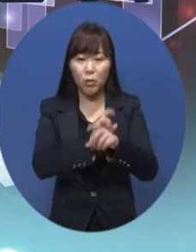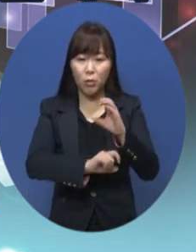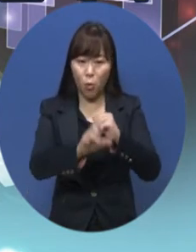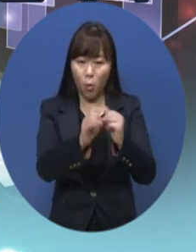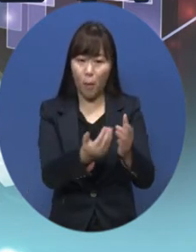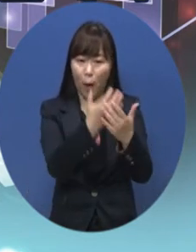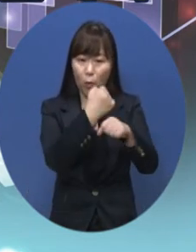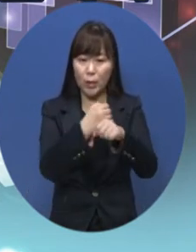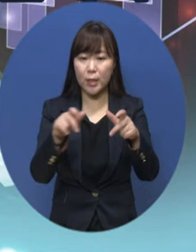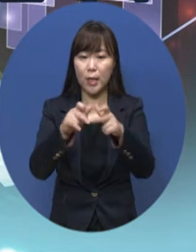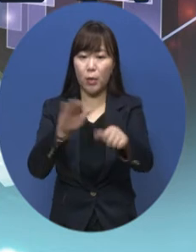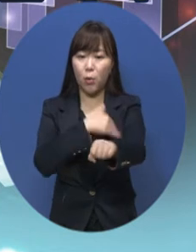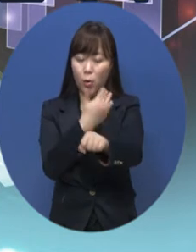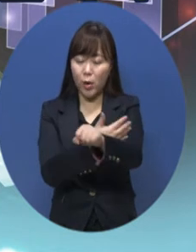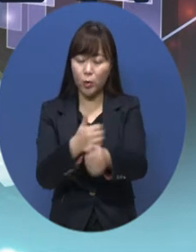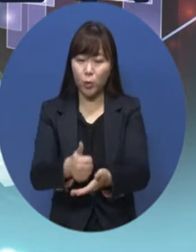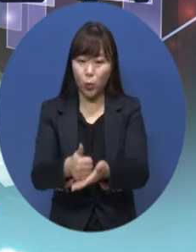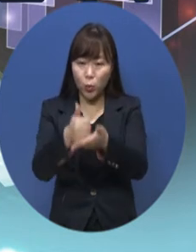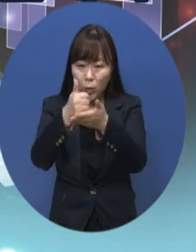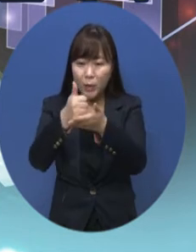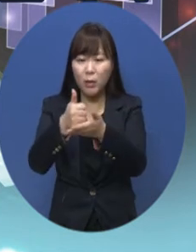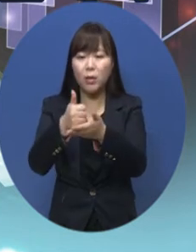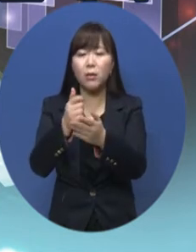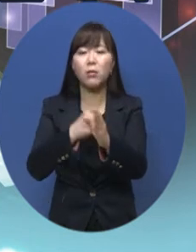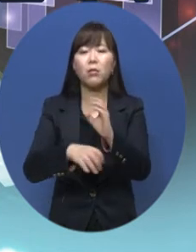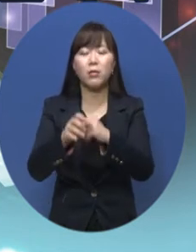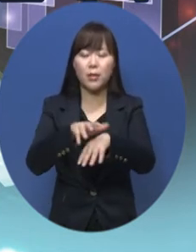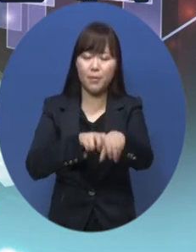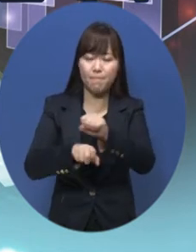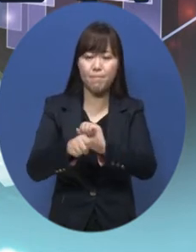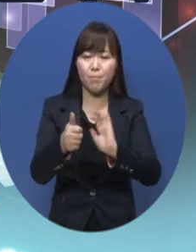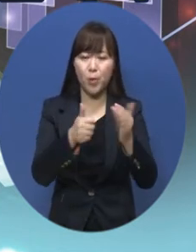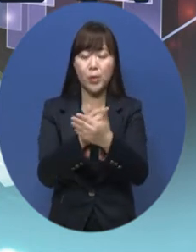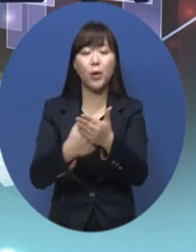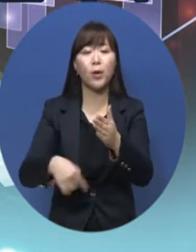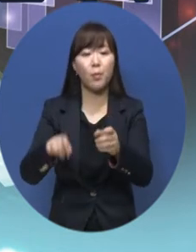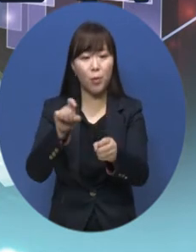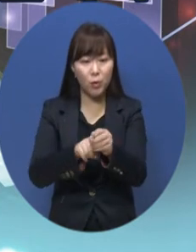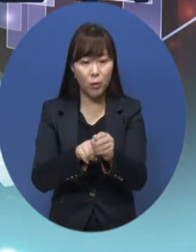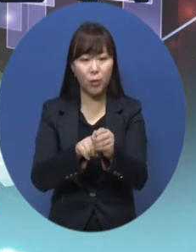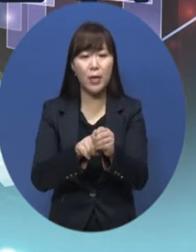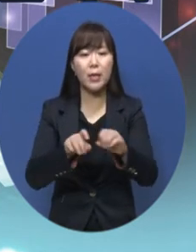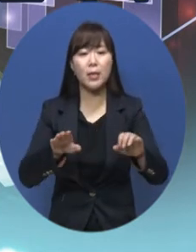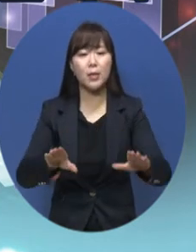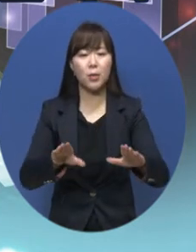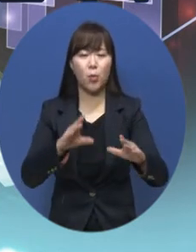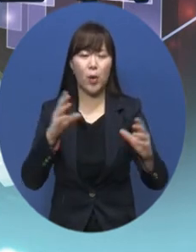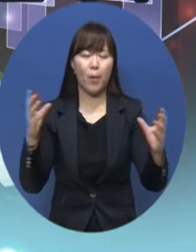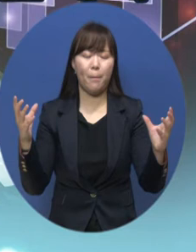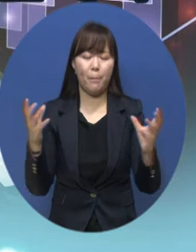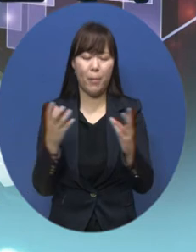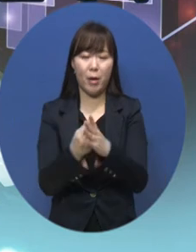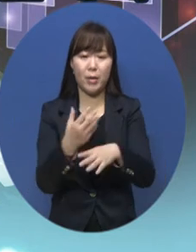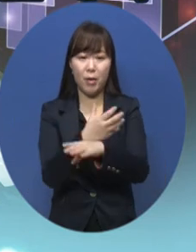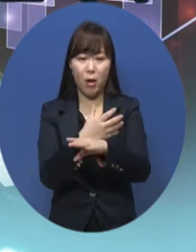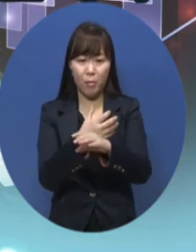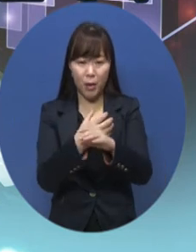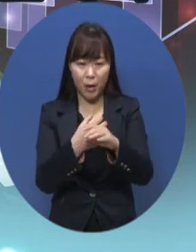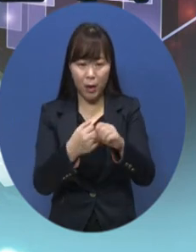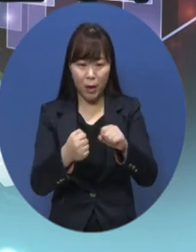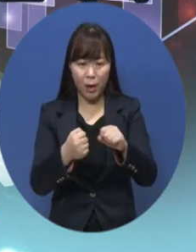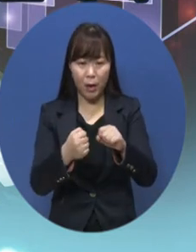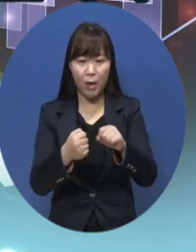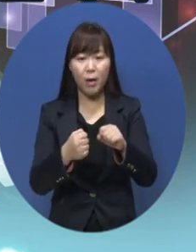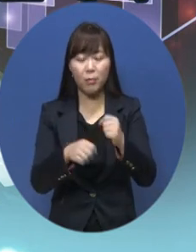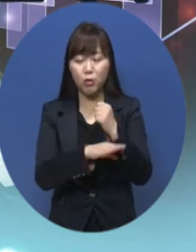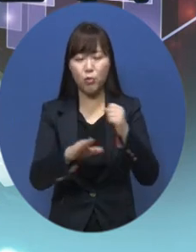높이고 장애인의 권리와 존엄성을 적극 보장하기 위해 이제는 완전한 협약